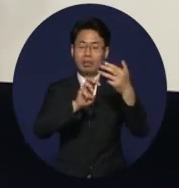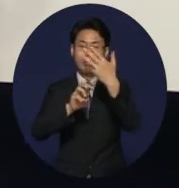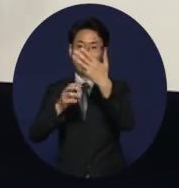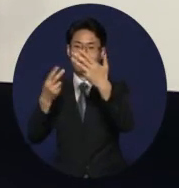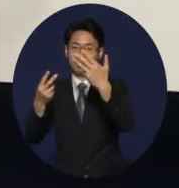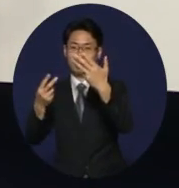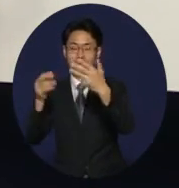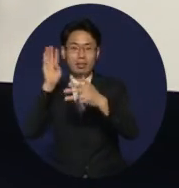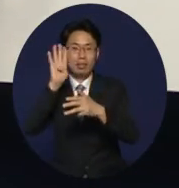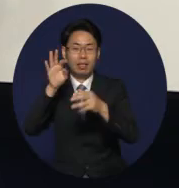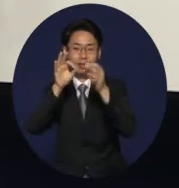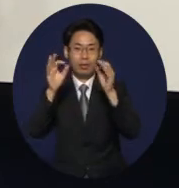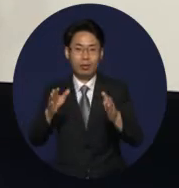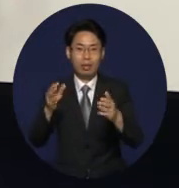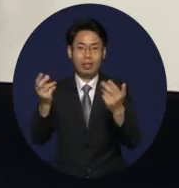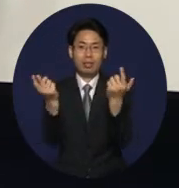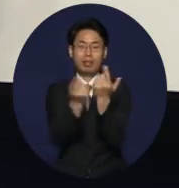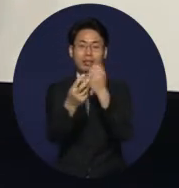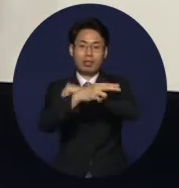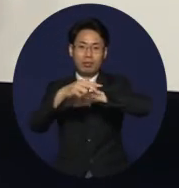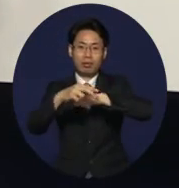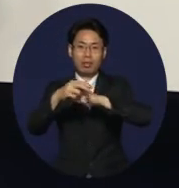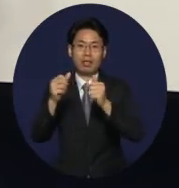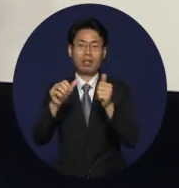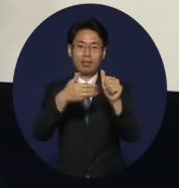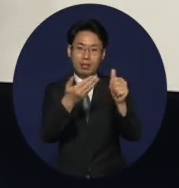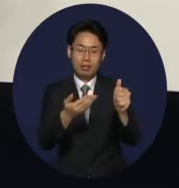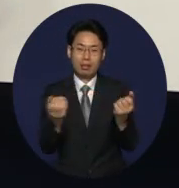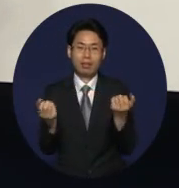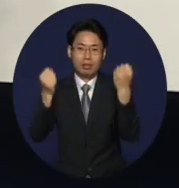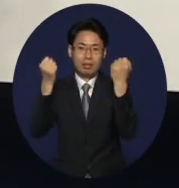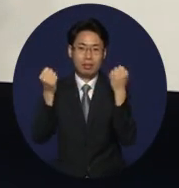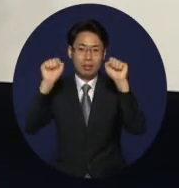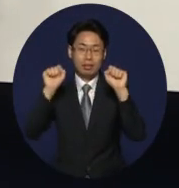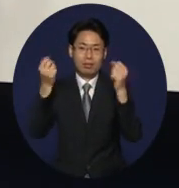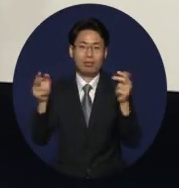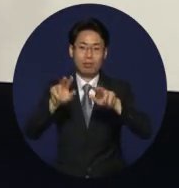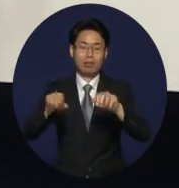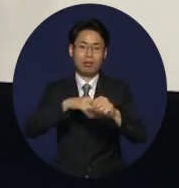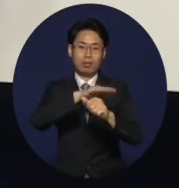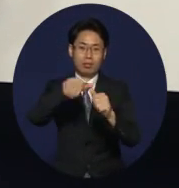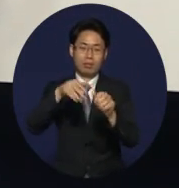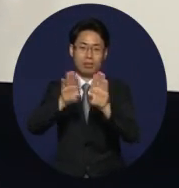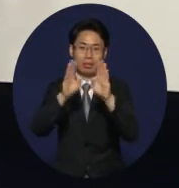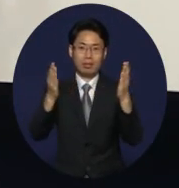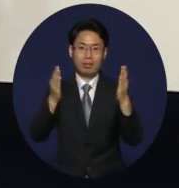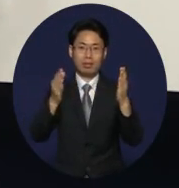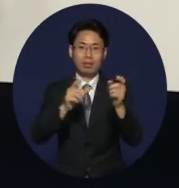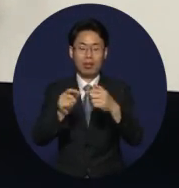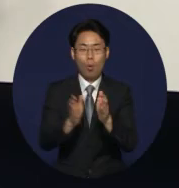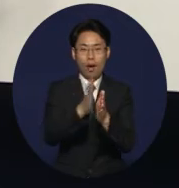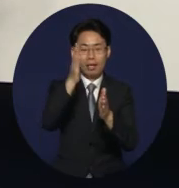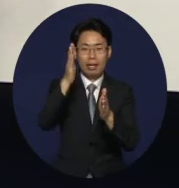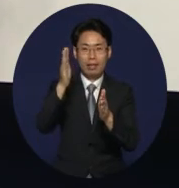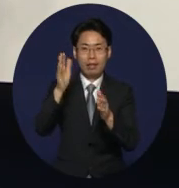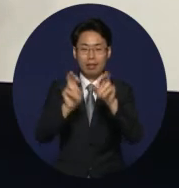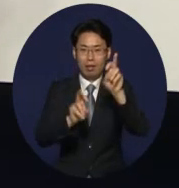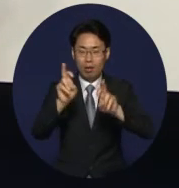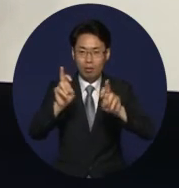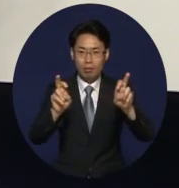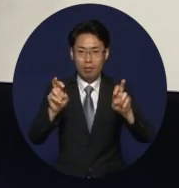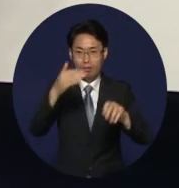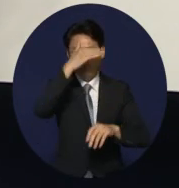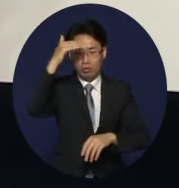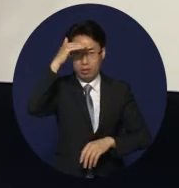8월 2일까지 4일간 영일대 해수욕장과 형산강 체육공원 일원에서 펼쳐질 예정인데요. 한층 더 화려한 불꽃과